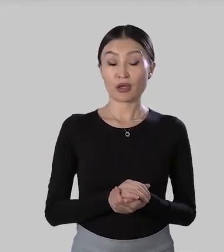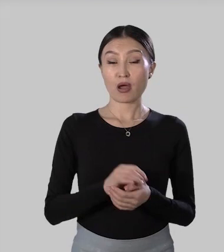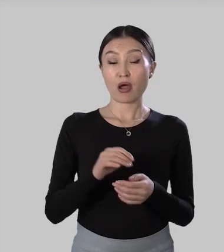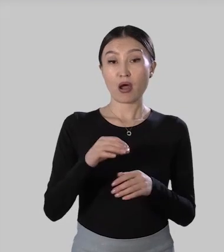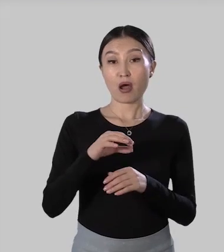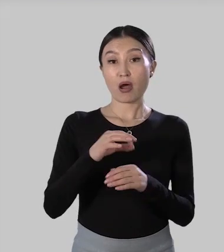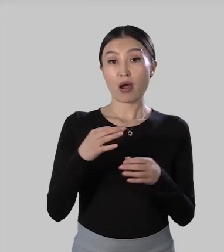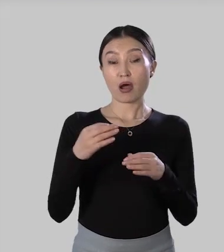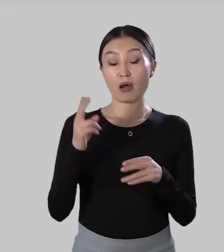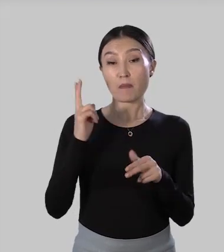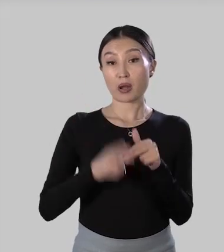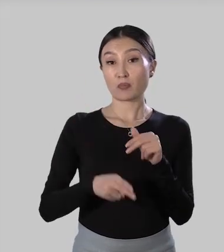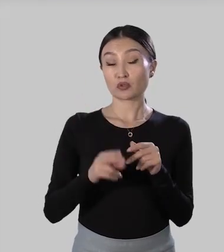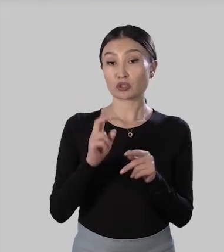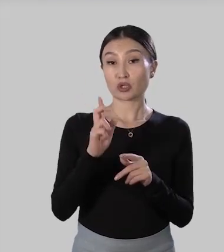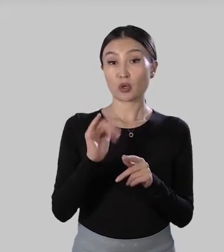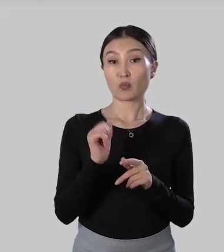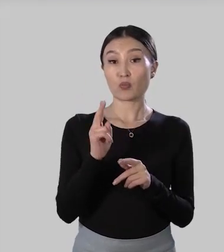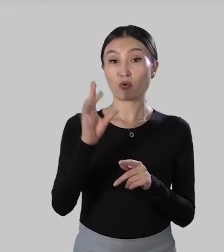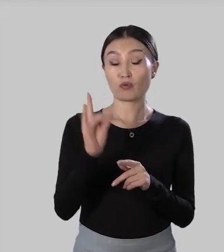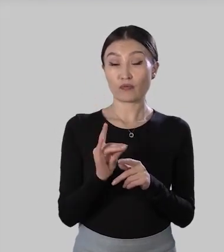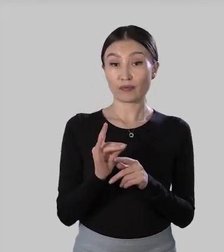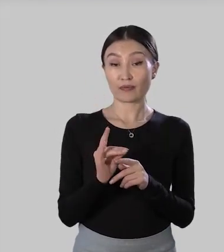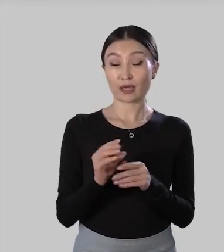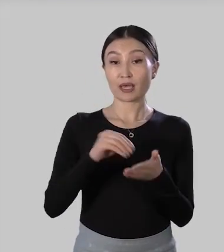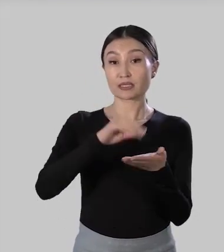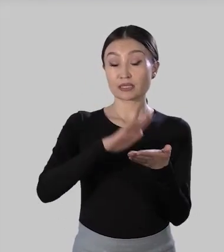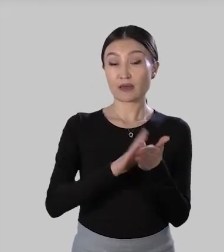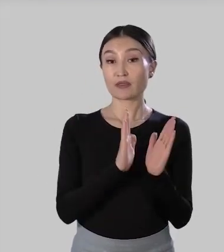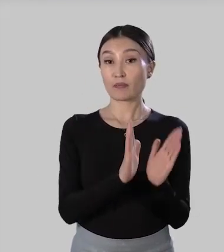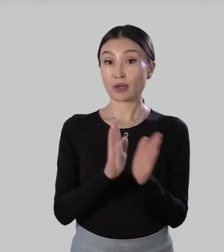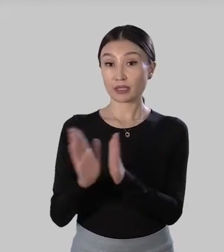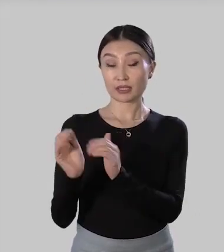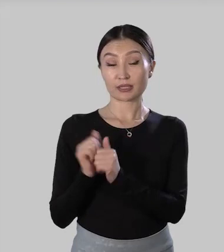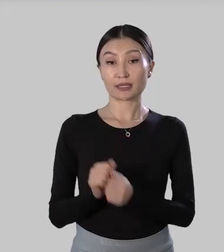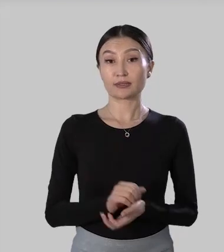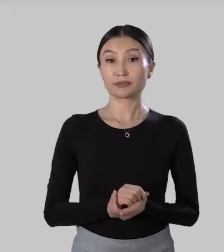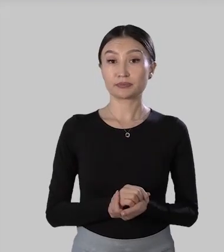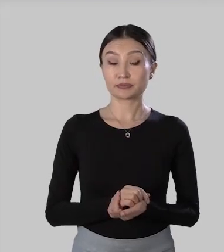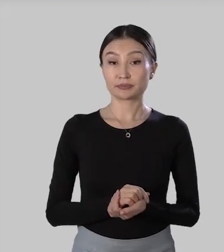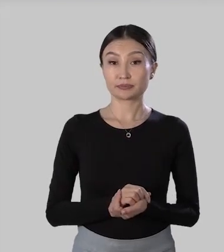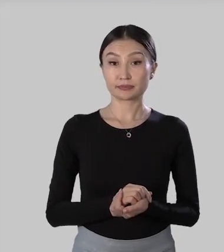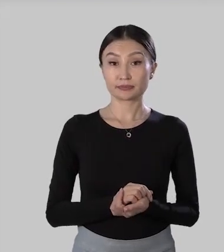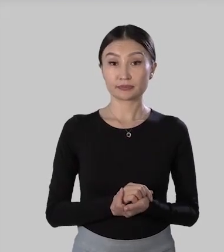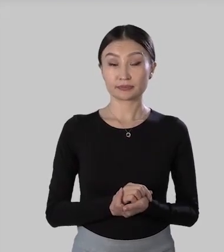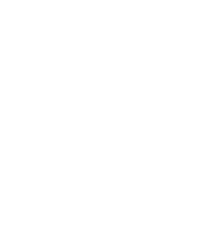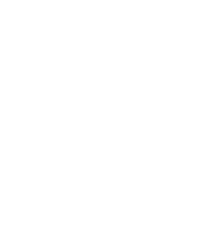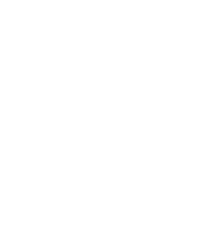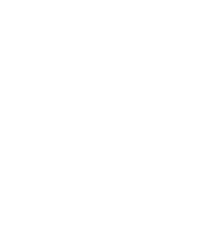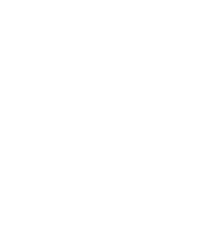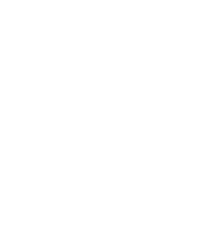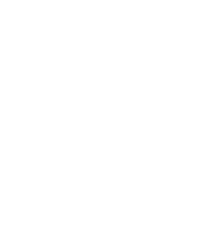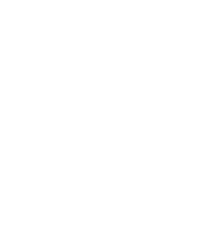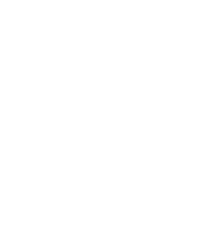Ставьте пропущенные буквы и расположите выражения в порядке, соответствующем композиции письма.